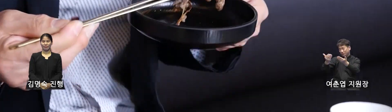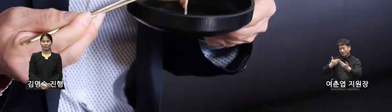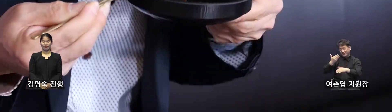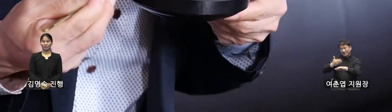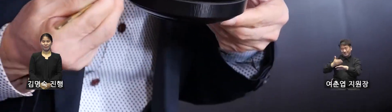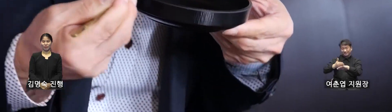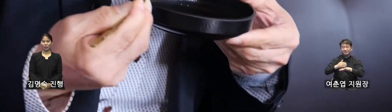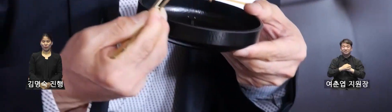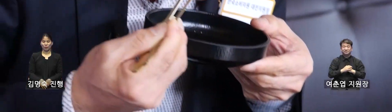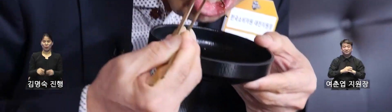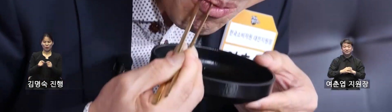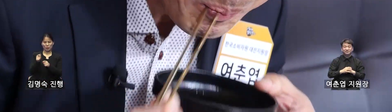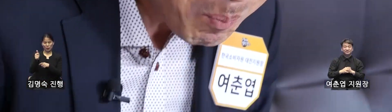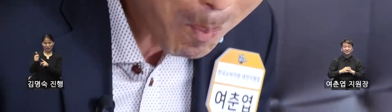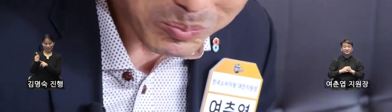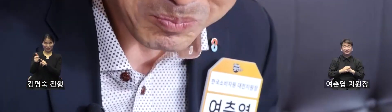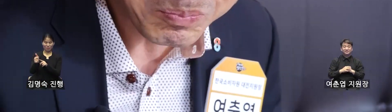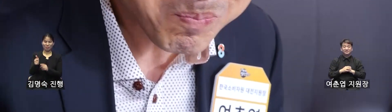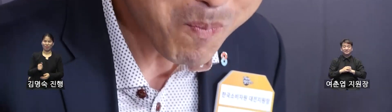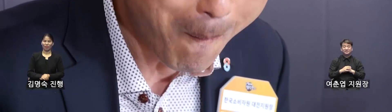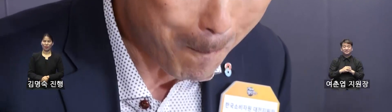우리 지원장님이